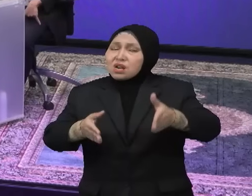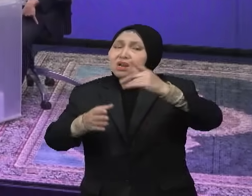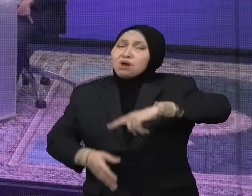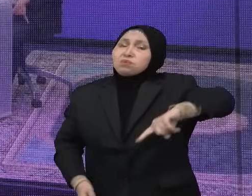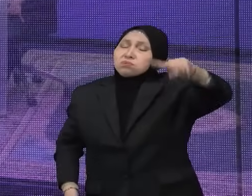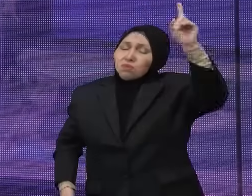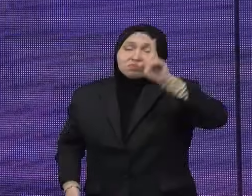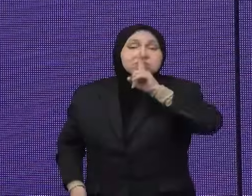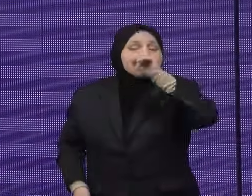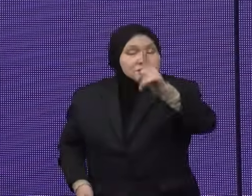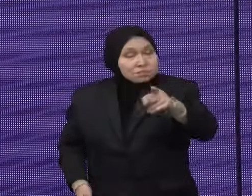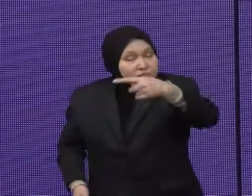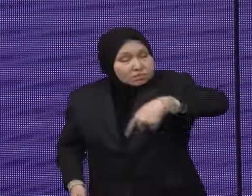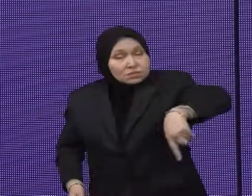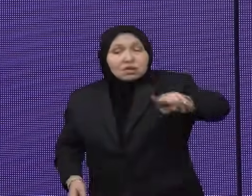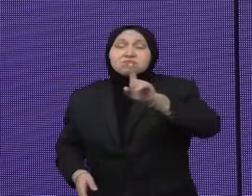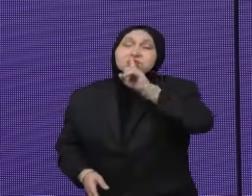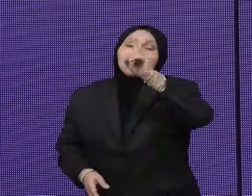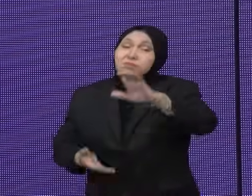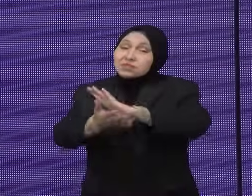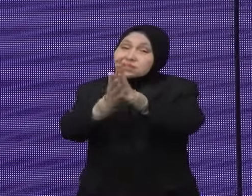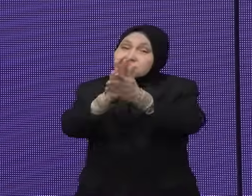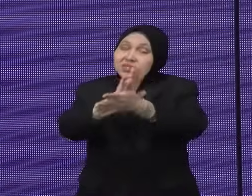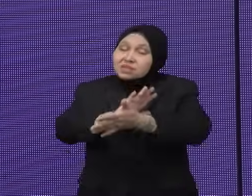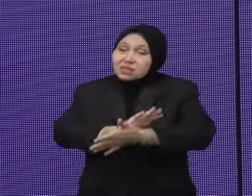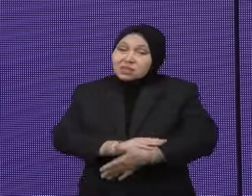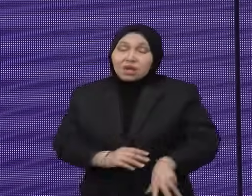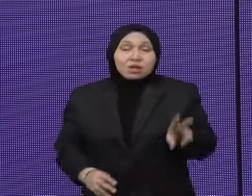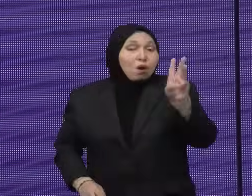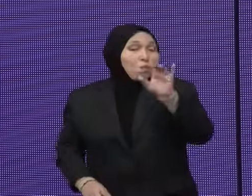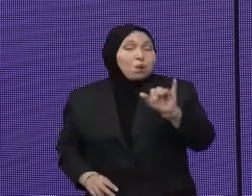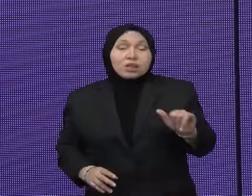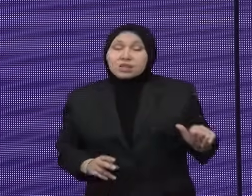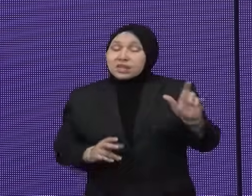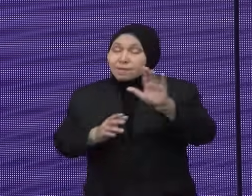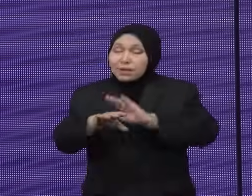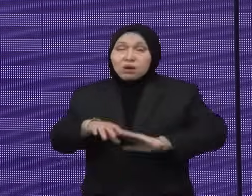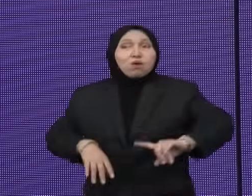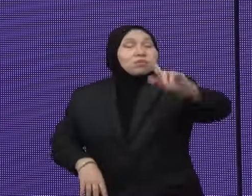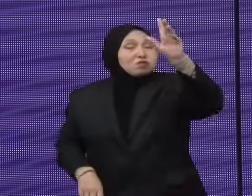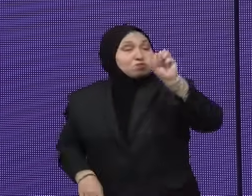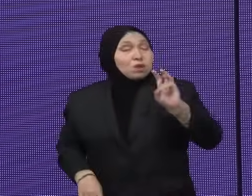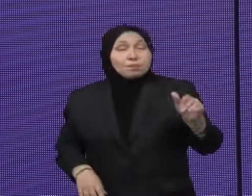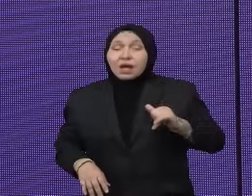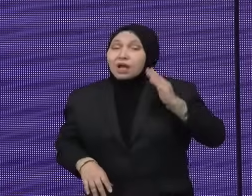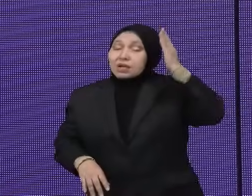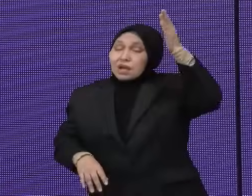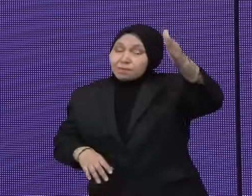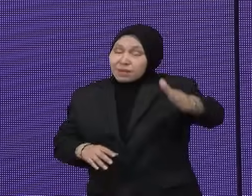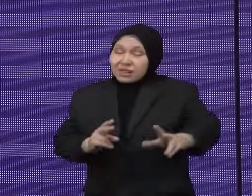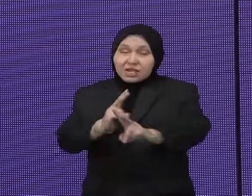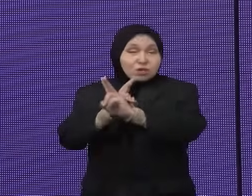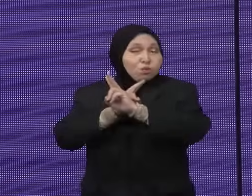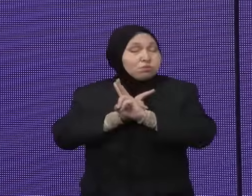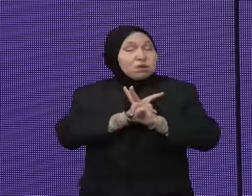Taala, sebenarnya merekalah sebenarnya menjadi wali kepada Allah Subhanahu Wa Taala, yang akan melindungi,